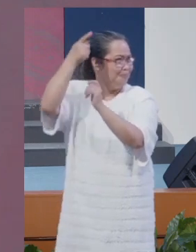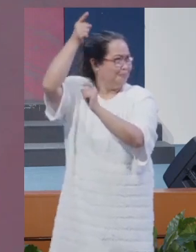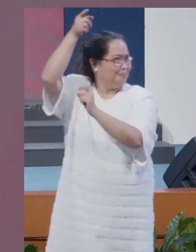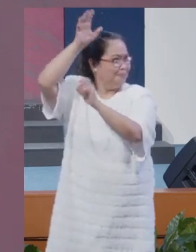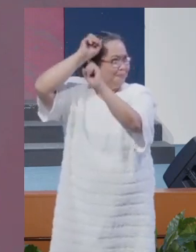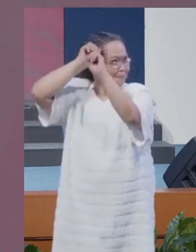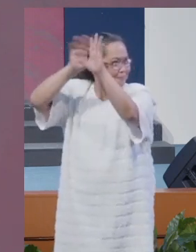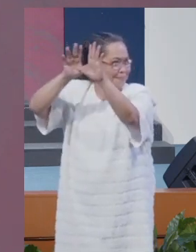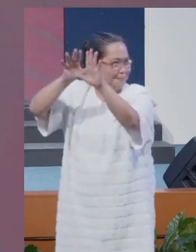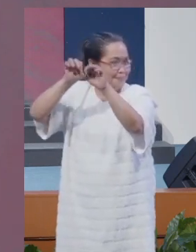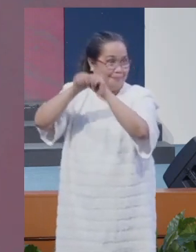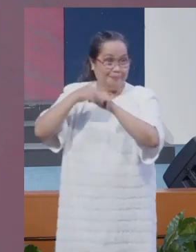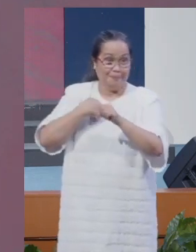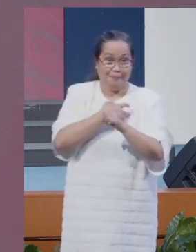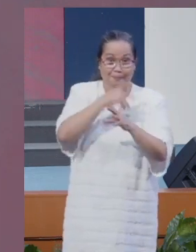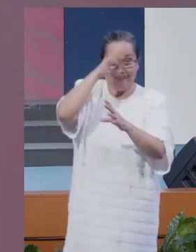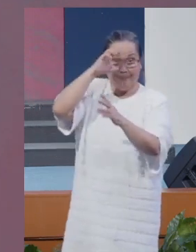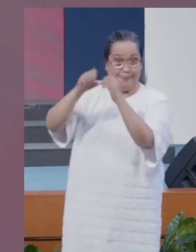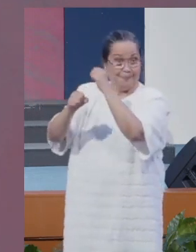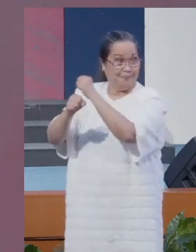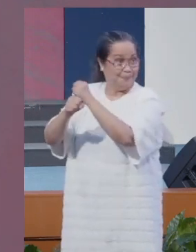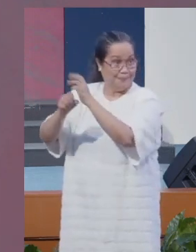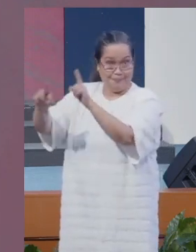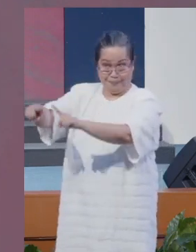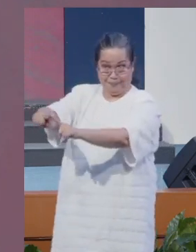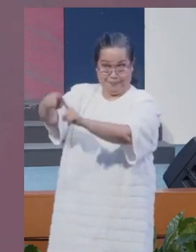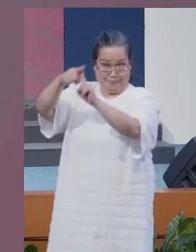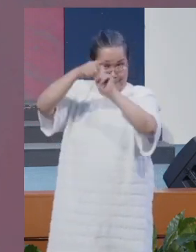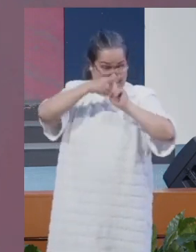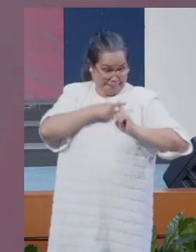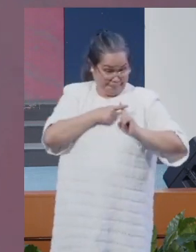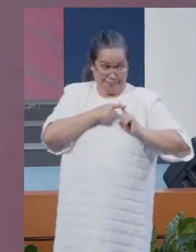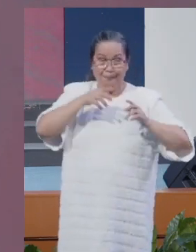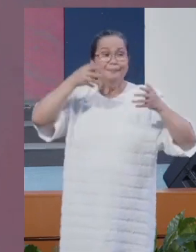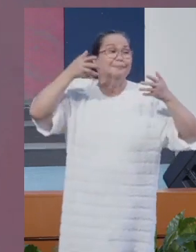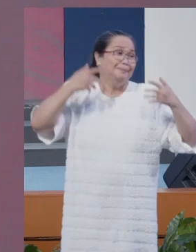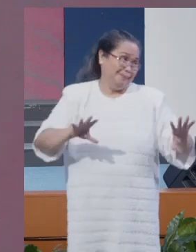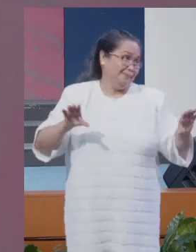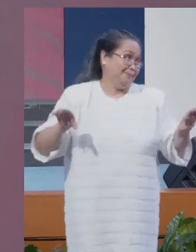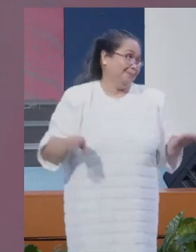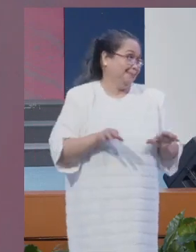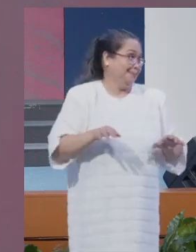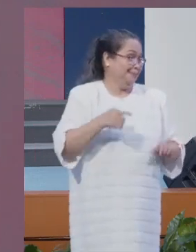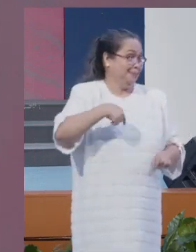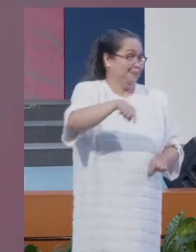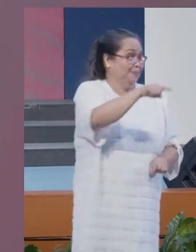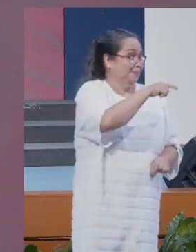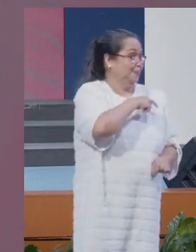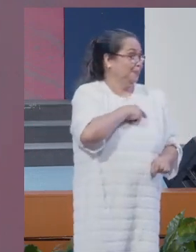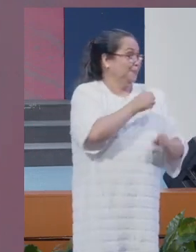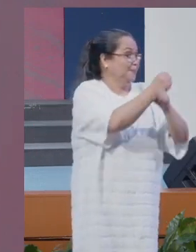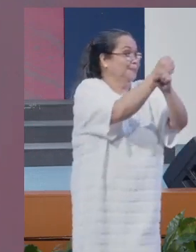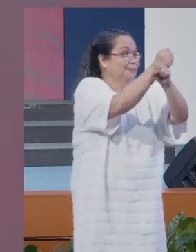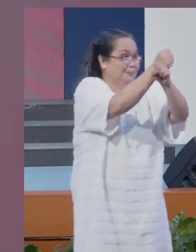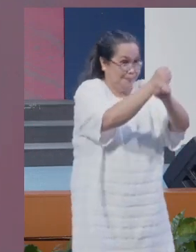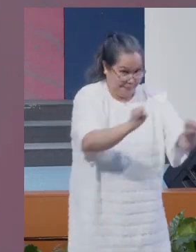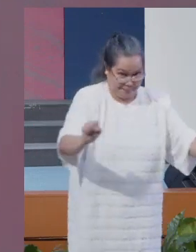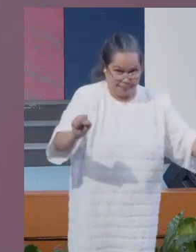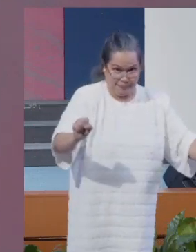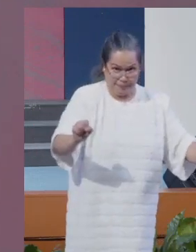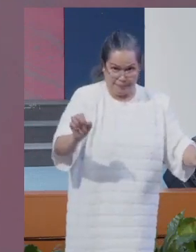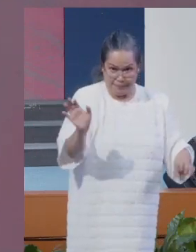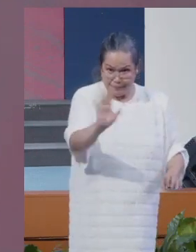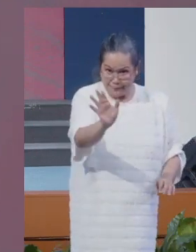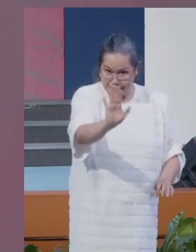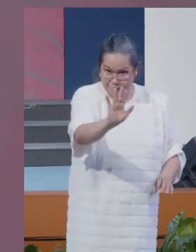kung ating pananampalatayanan ang nagawa na niya, tayo ay maliligtas. Huwag po